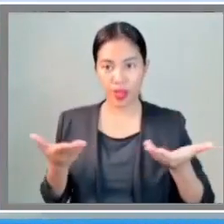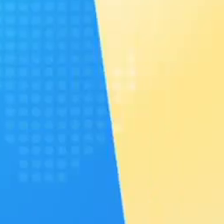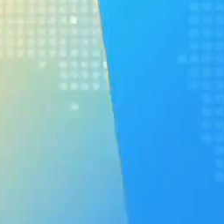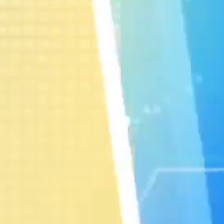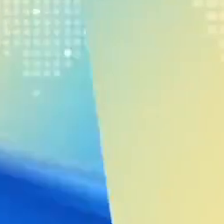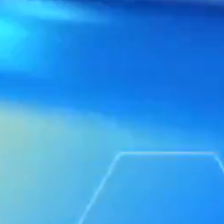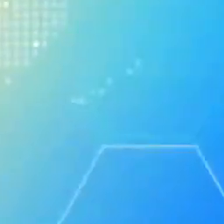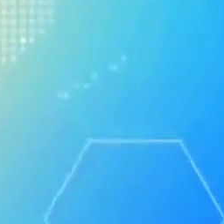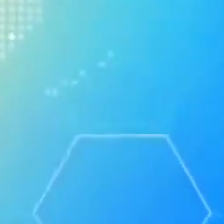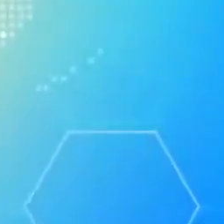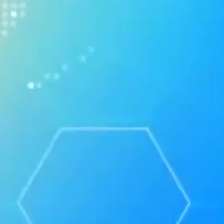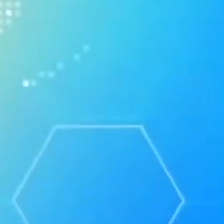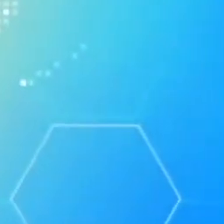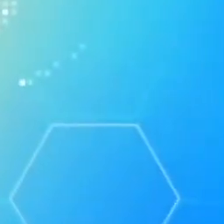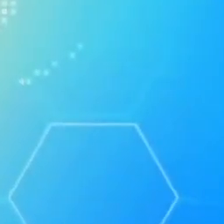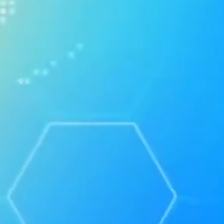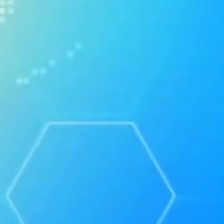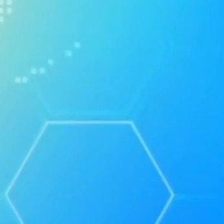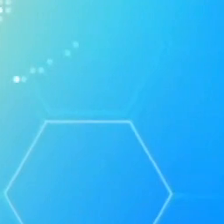Mackie?